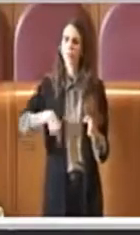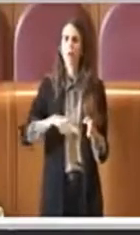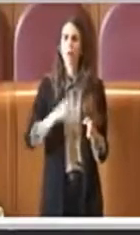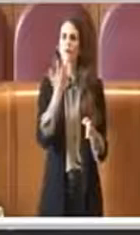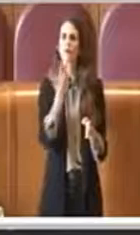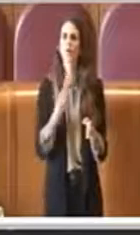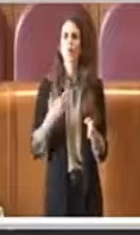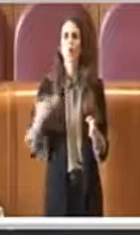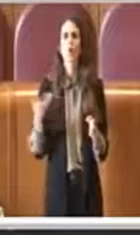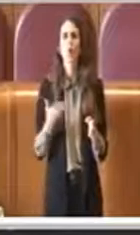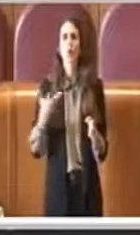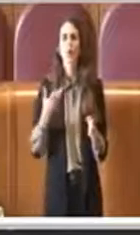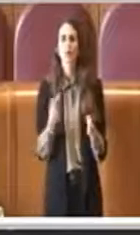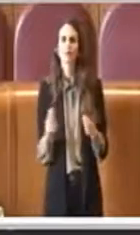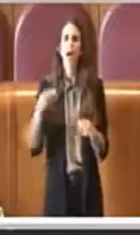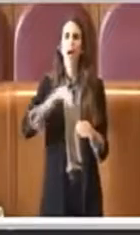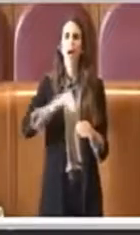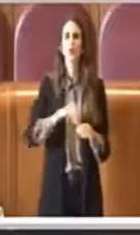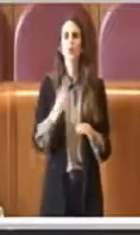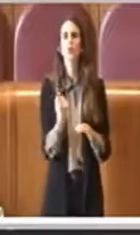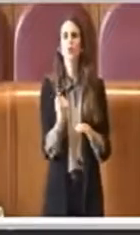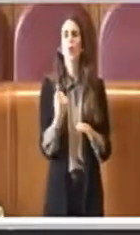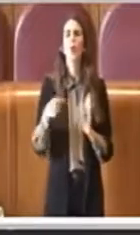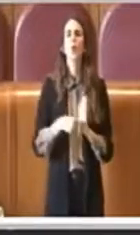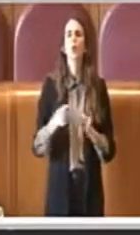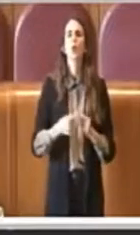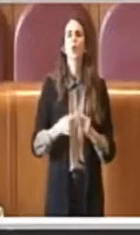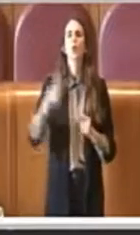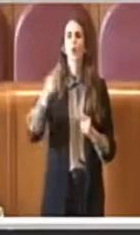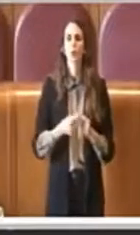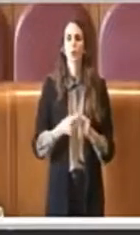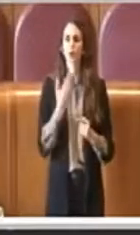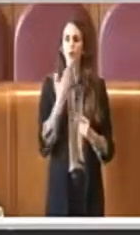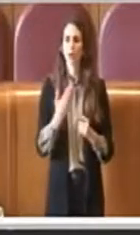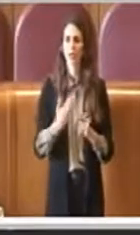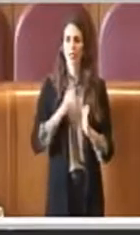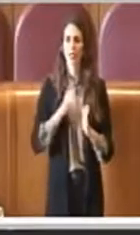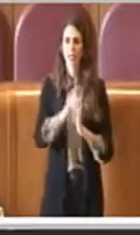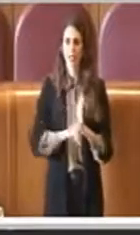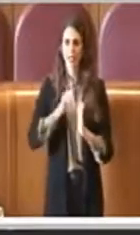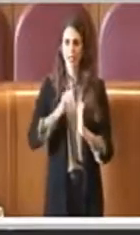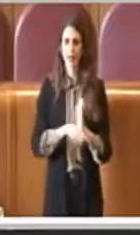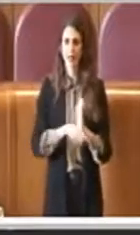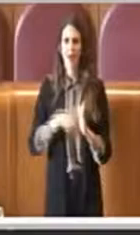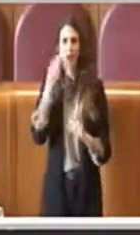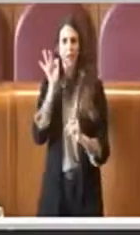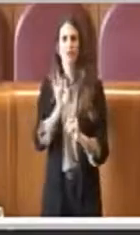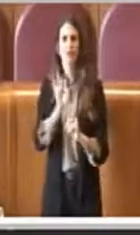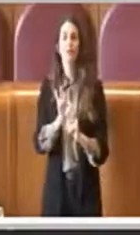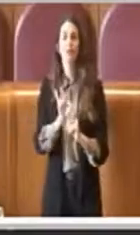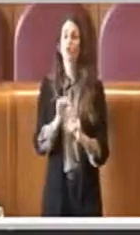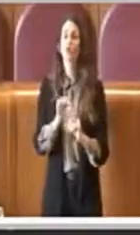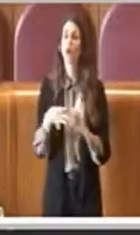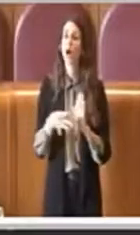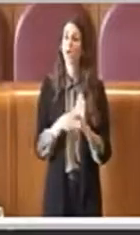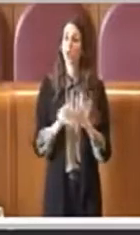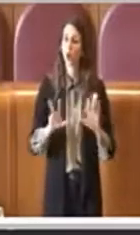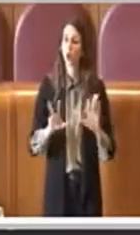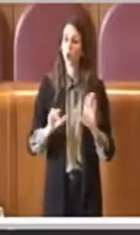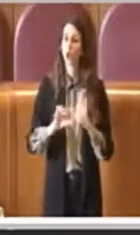fissare meglio con un ordine del giorno l'indirizzo attuativo collegato ad una delibera, facendo riferimento non solo all'articolo 8,4